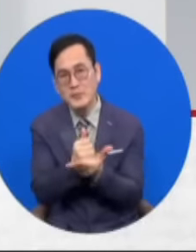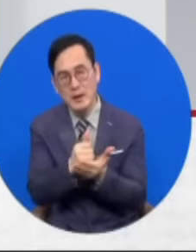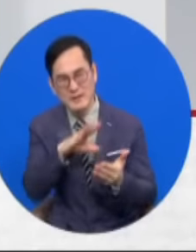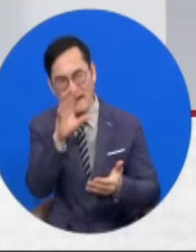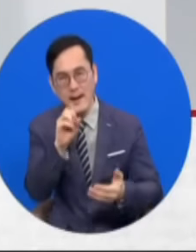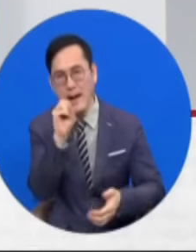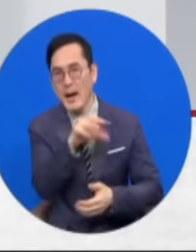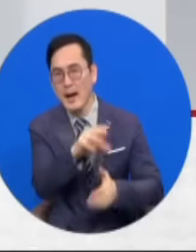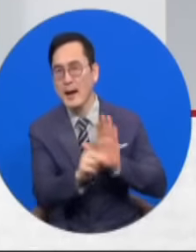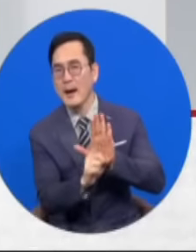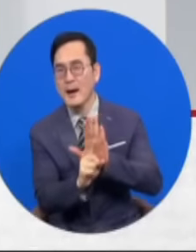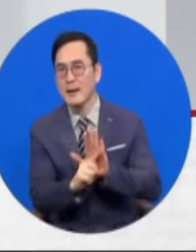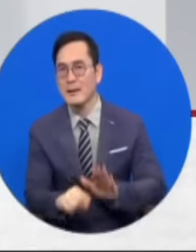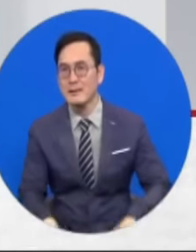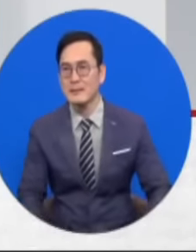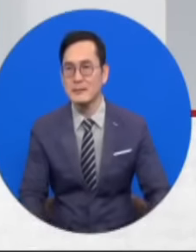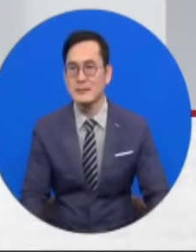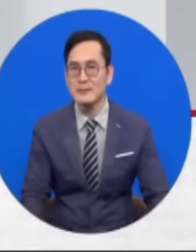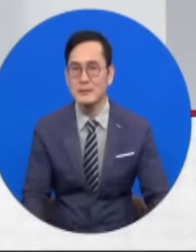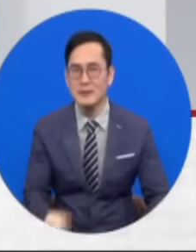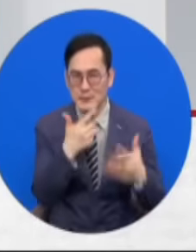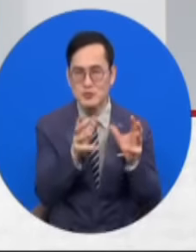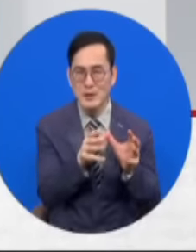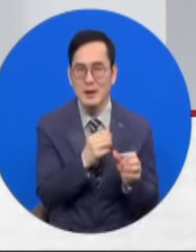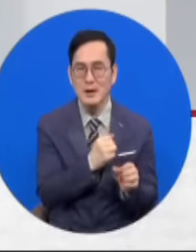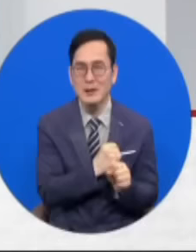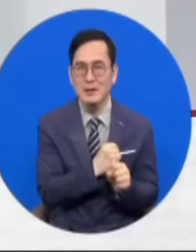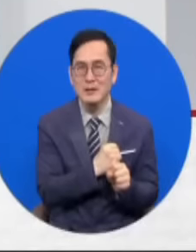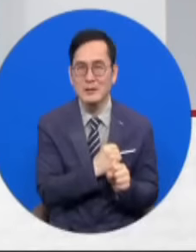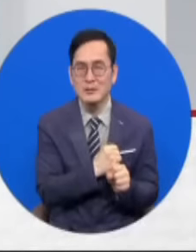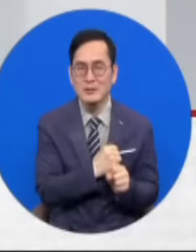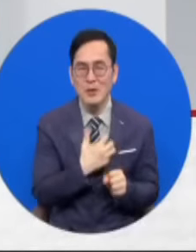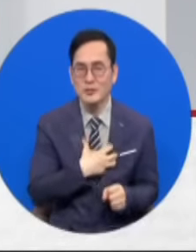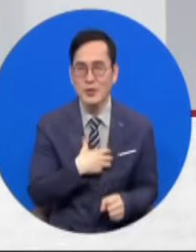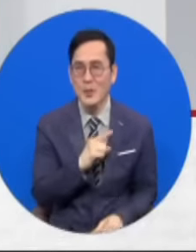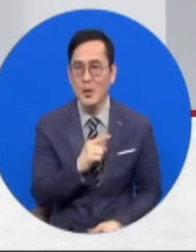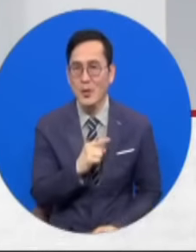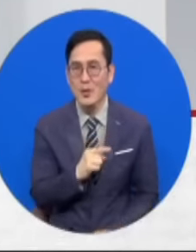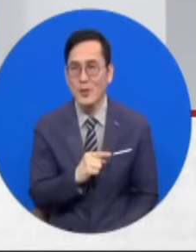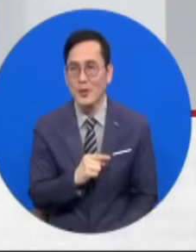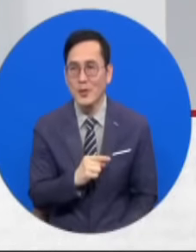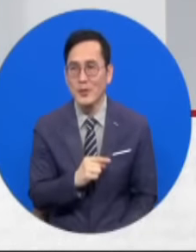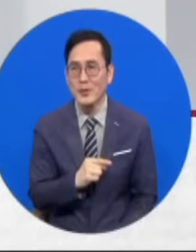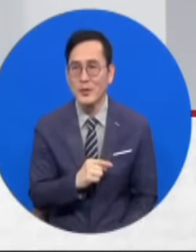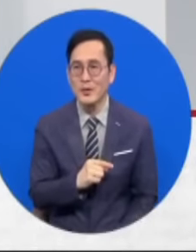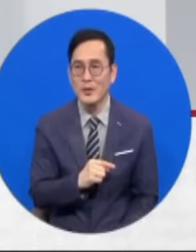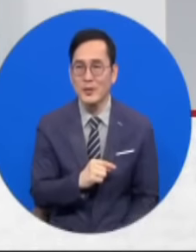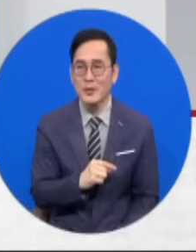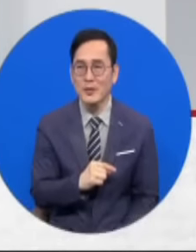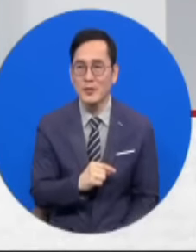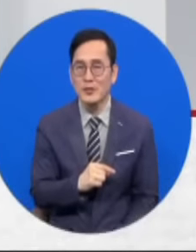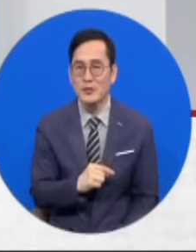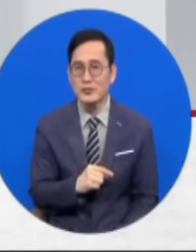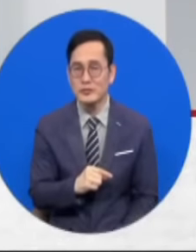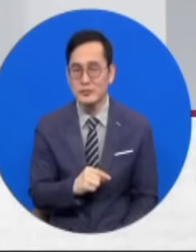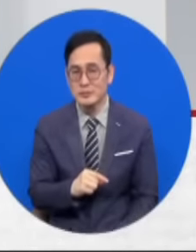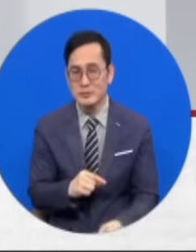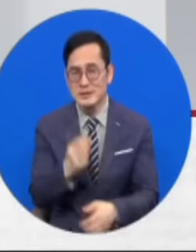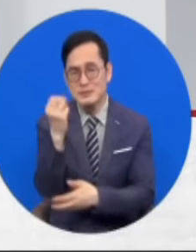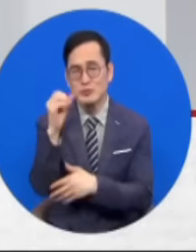뭐 민주당에서 그동안 가장 우려했던 것이 피사 공 아닙니까 그게 나올 수도 있는 거예요 지금 국민들이 몰랐던 언론이